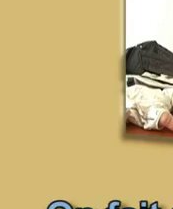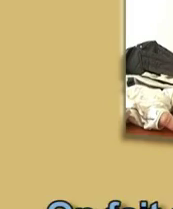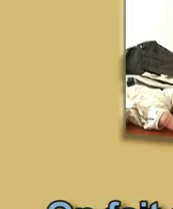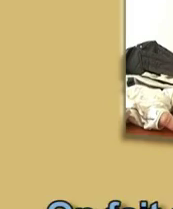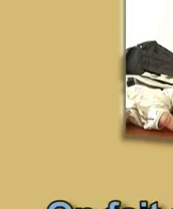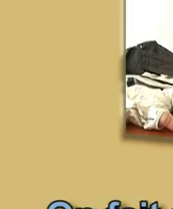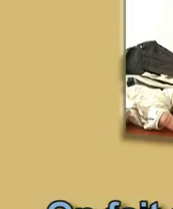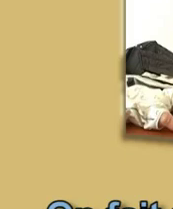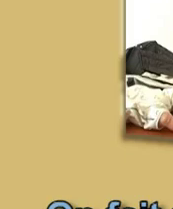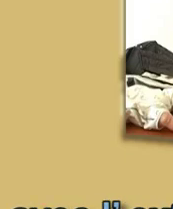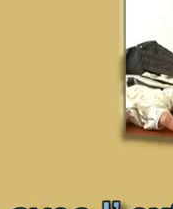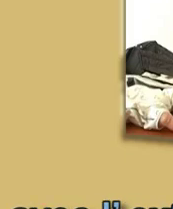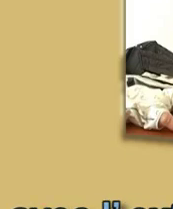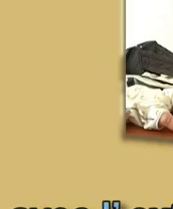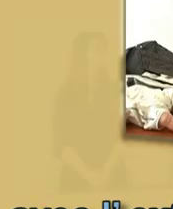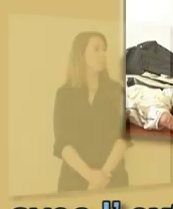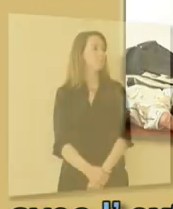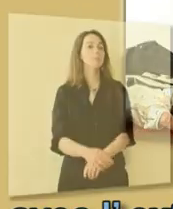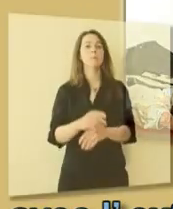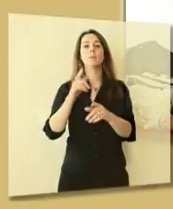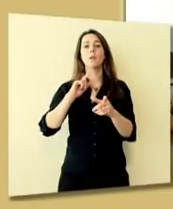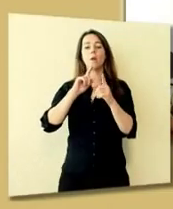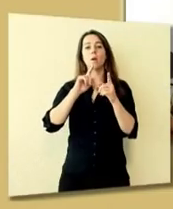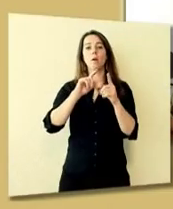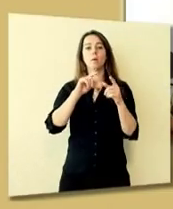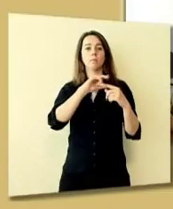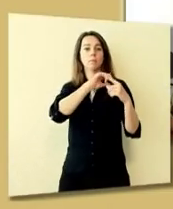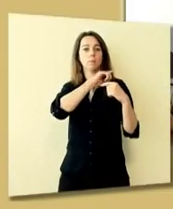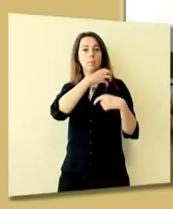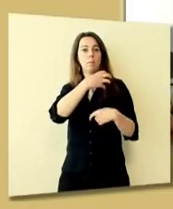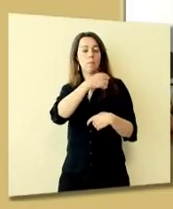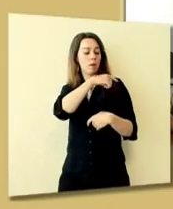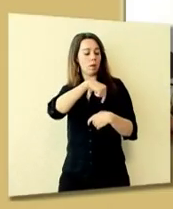On fait un petit accordéon avec l'extrémité de l'écharpe.